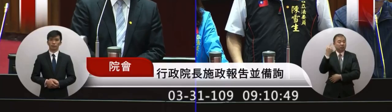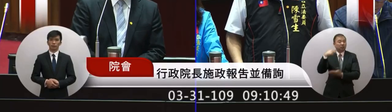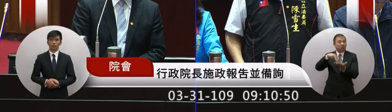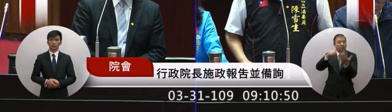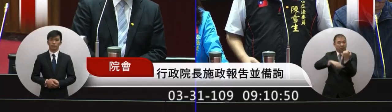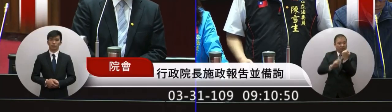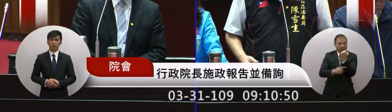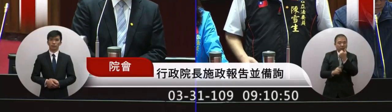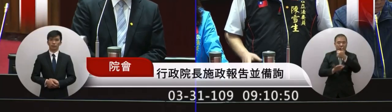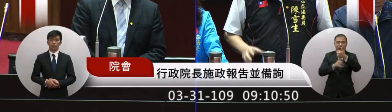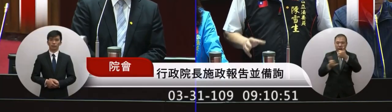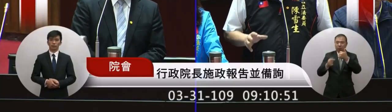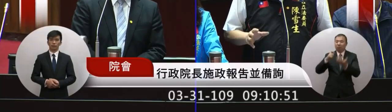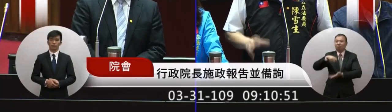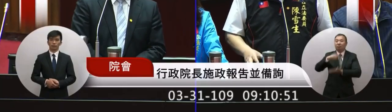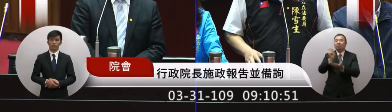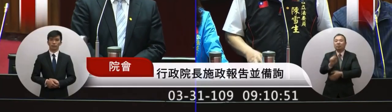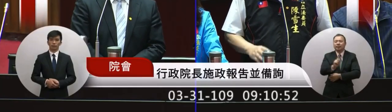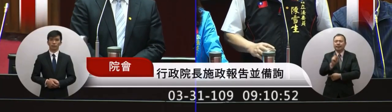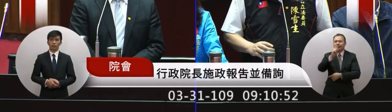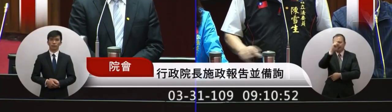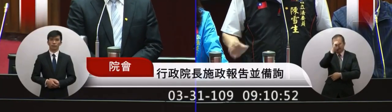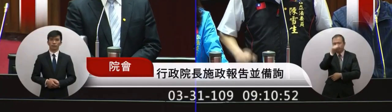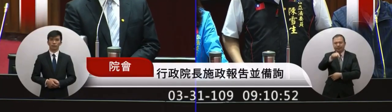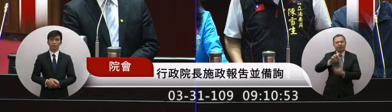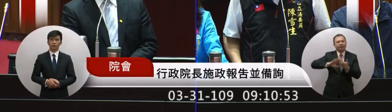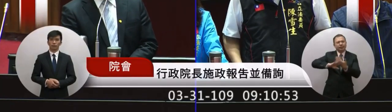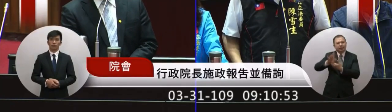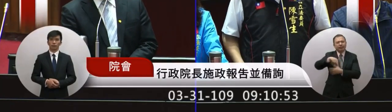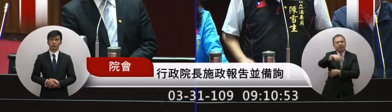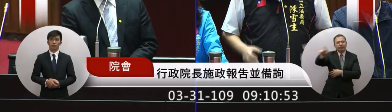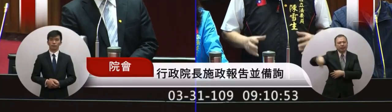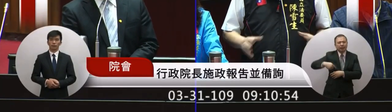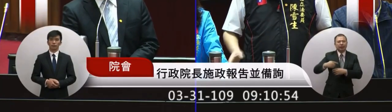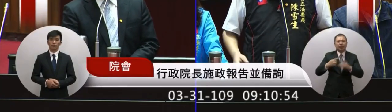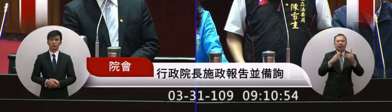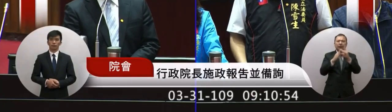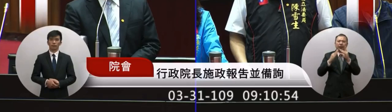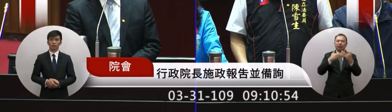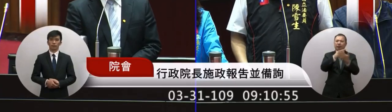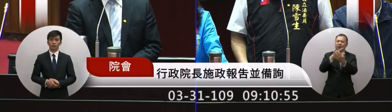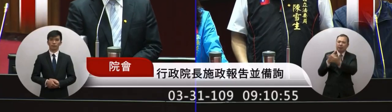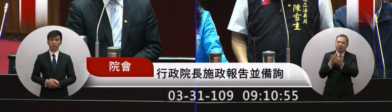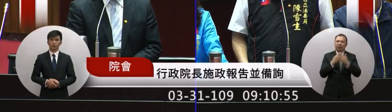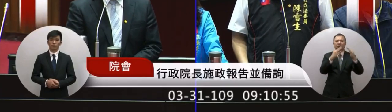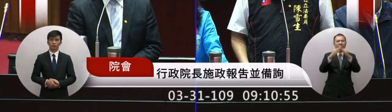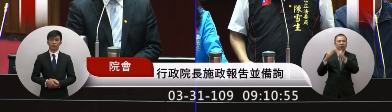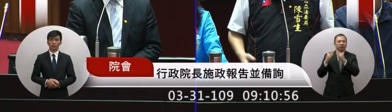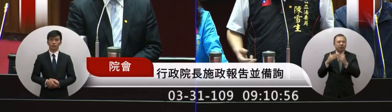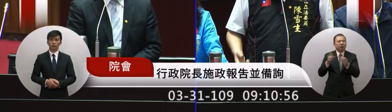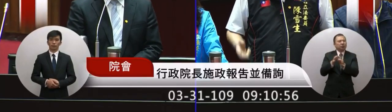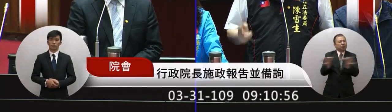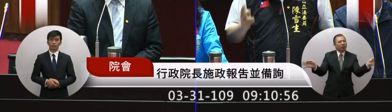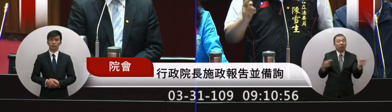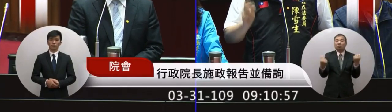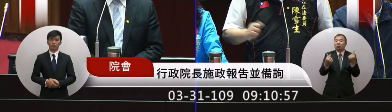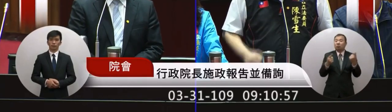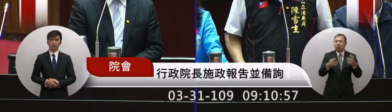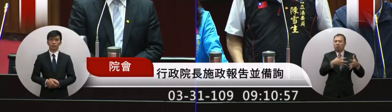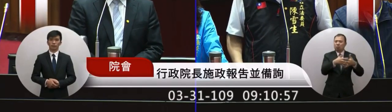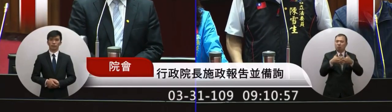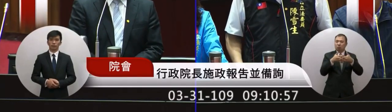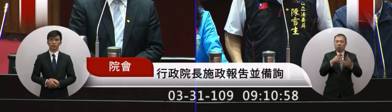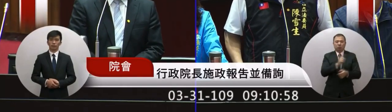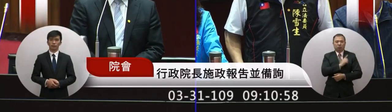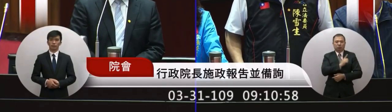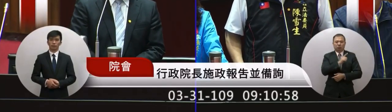说，希望能够普及到各个家户，比如说每一个国民。因为美国都已经提出2兆